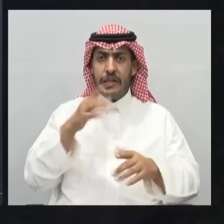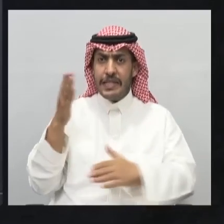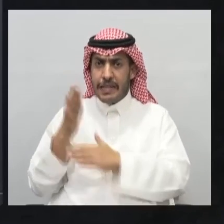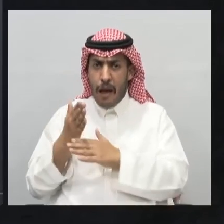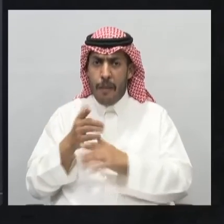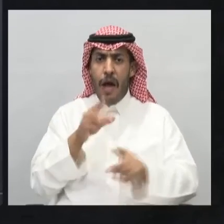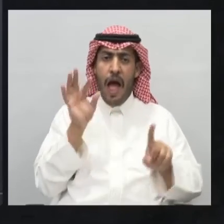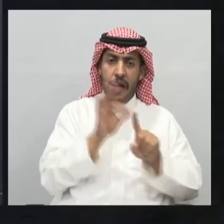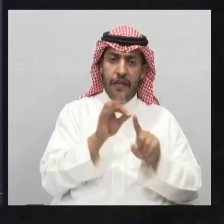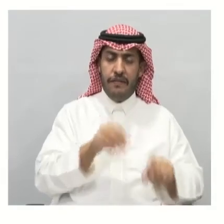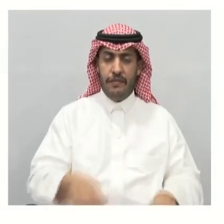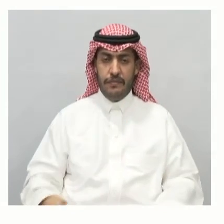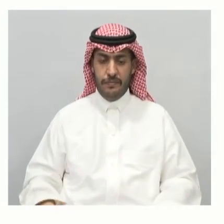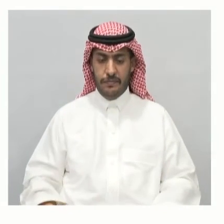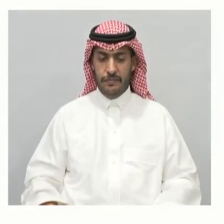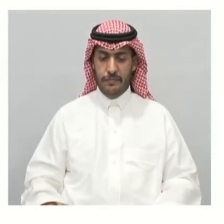والنتائج